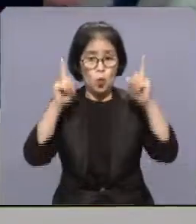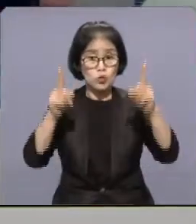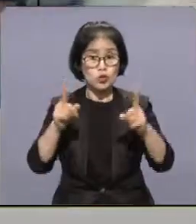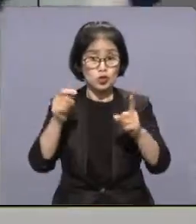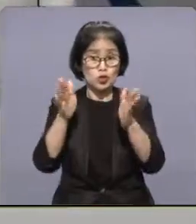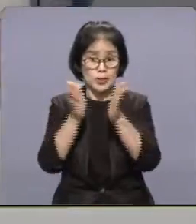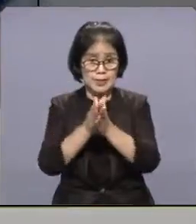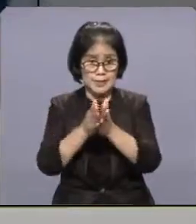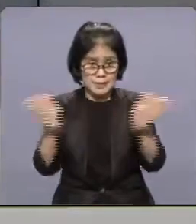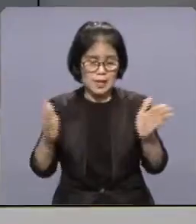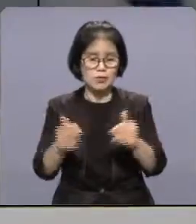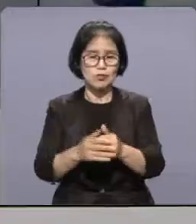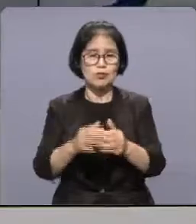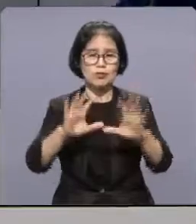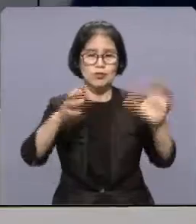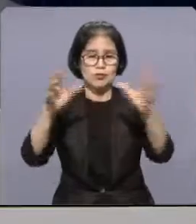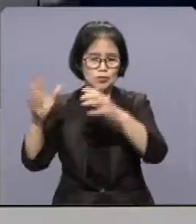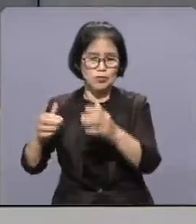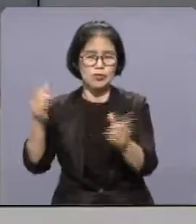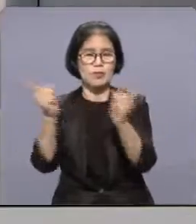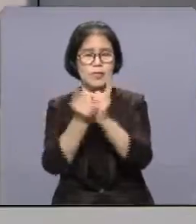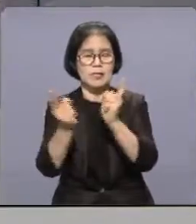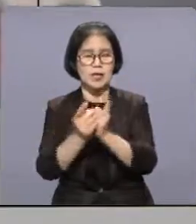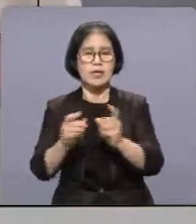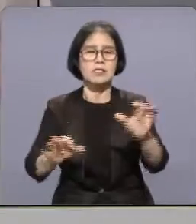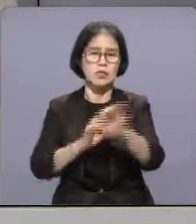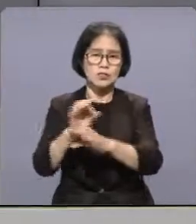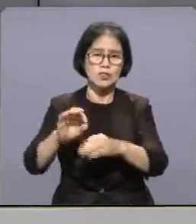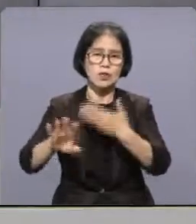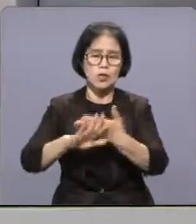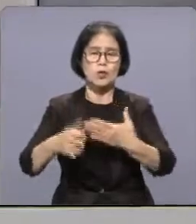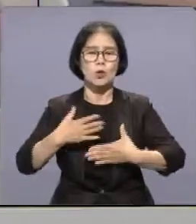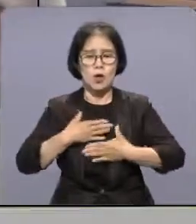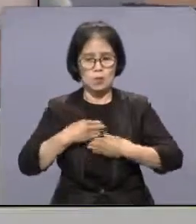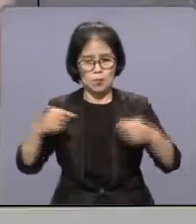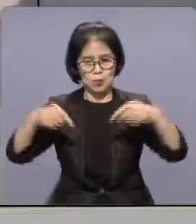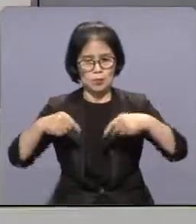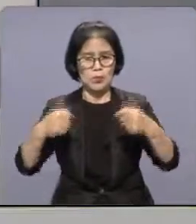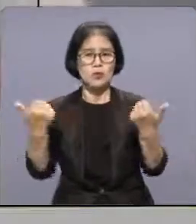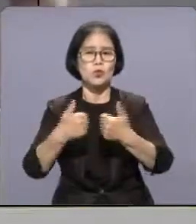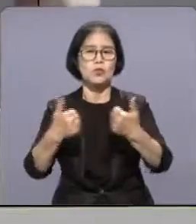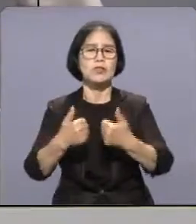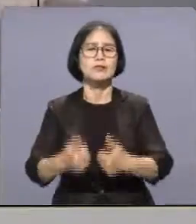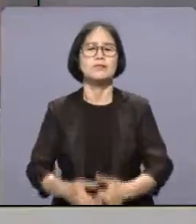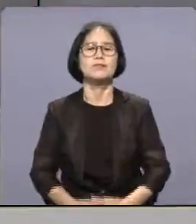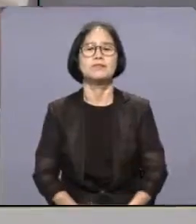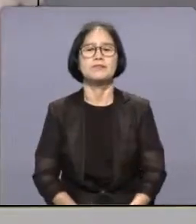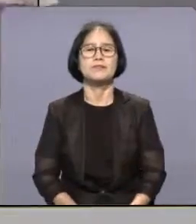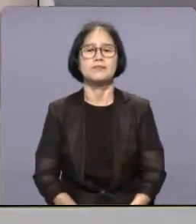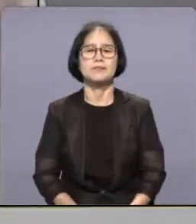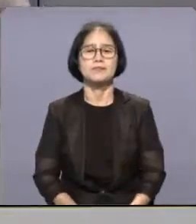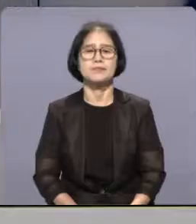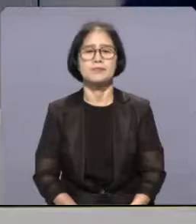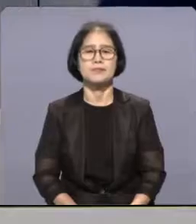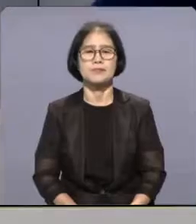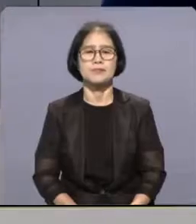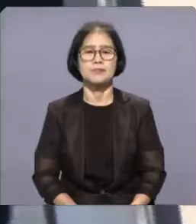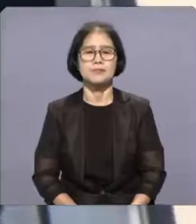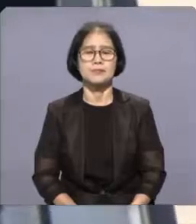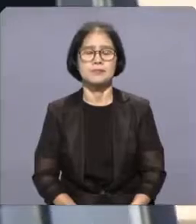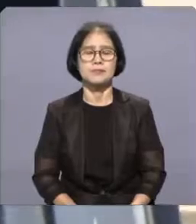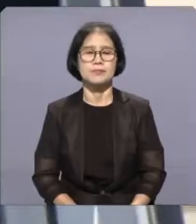시작으로 각국 정상들과 만나 경제와 외교 안보 협력을 논의합니다. 스페인 현지에서 정철우 기자가 전해드립니다.